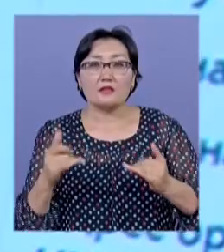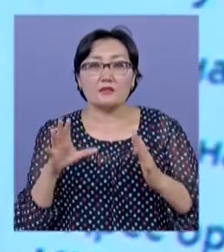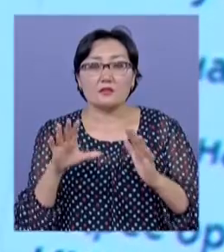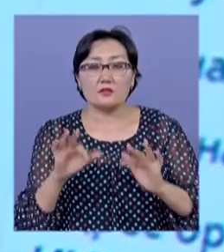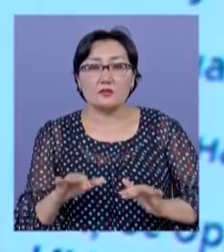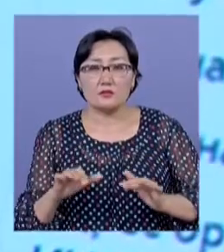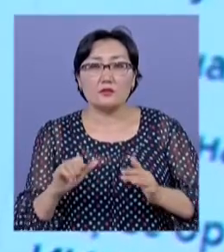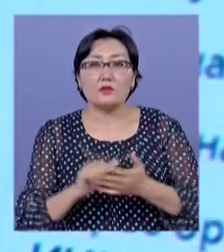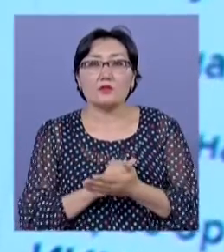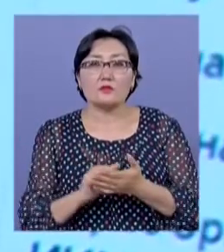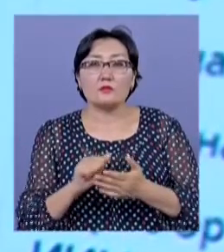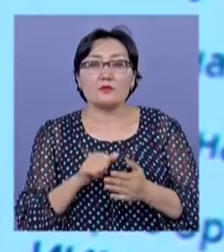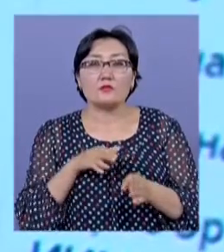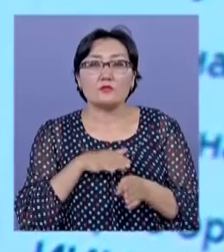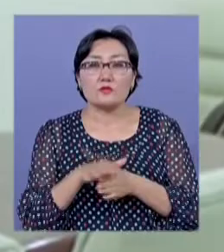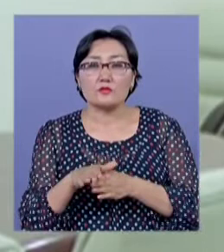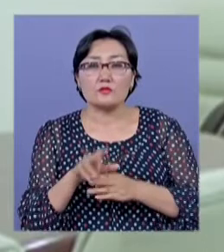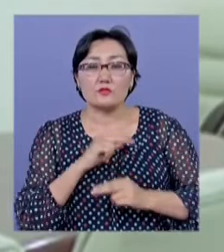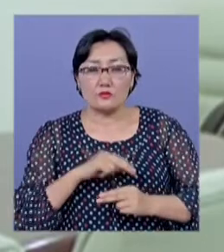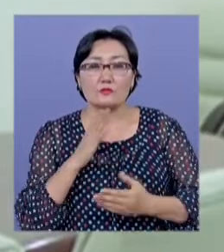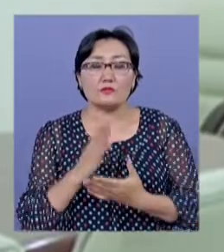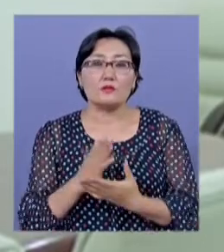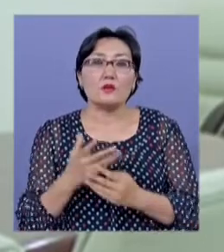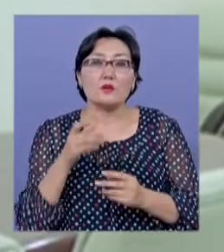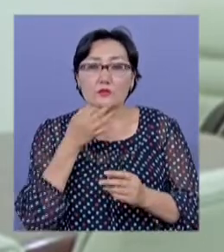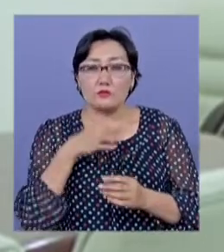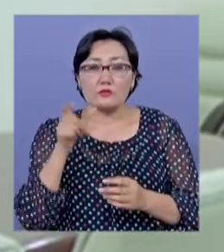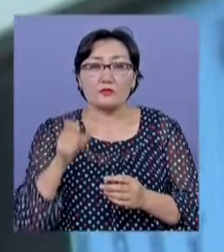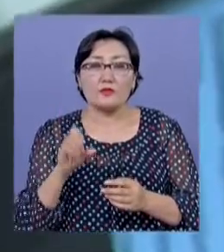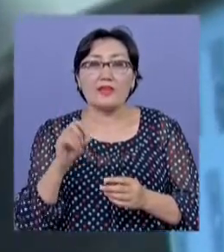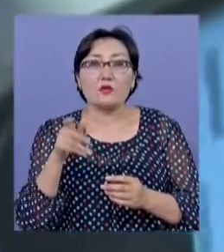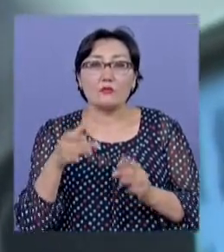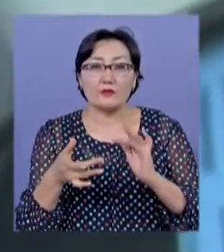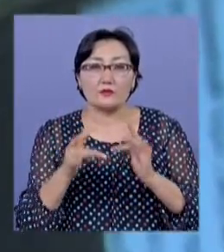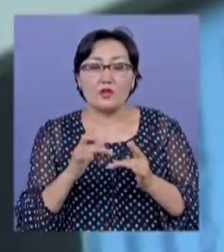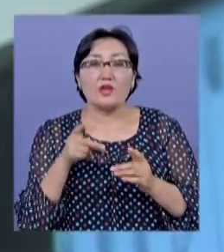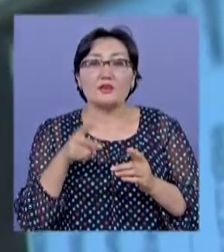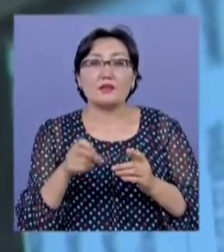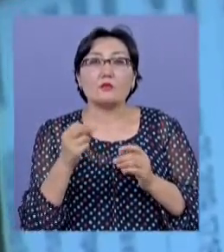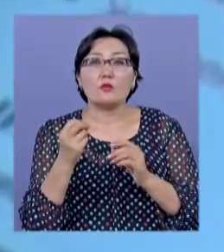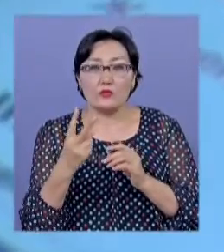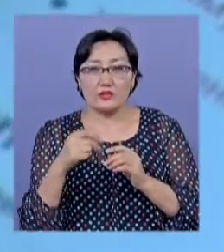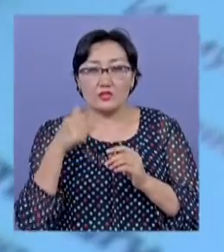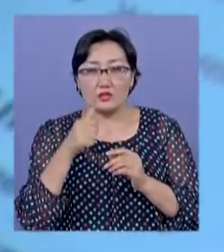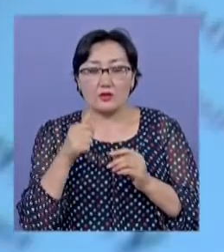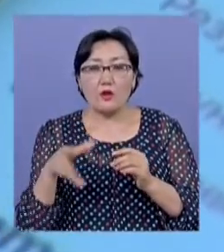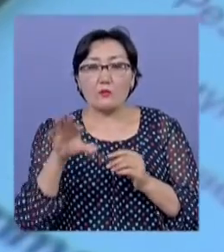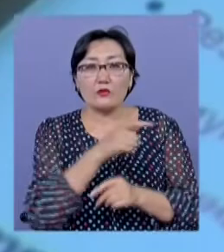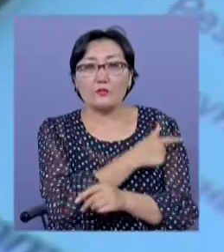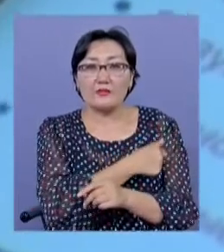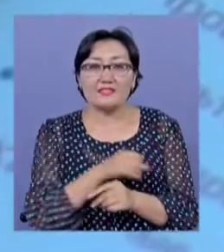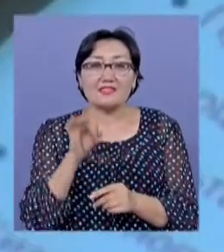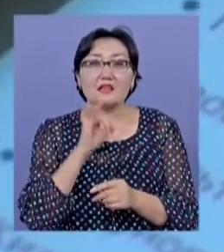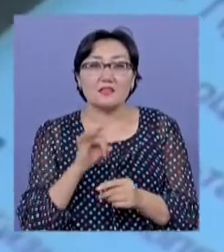денсаулық төлқұжаты толық негізде жұмыс істеп жатқанын алға тартады. Кез келген азамат eGov порталына кіріп, өзінің 2012 жылдан бергі бүкіл медициналық тарихын көре